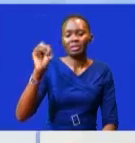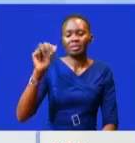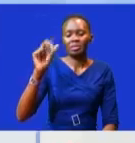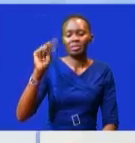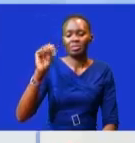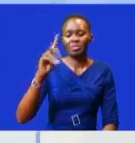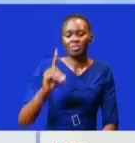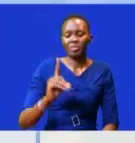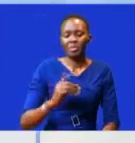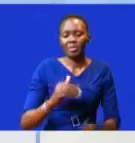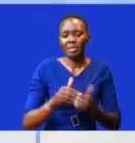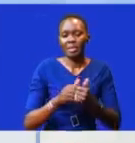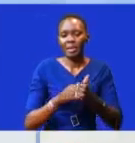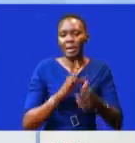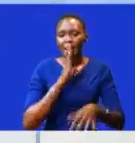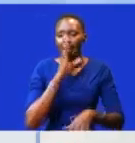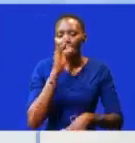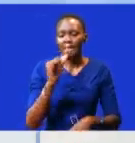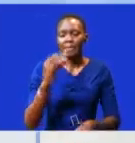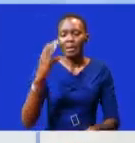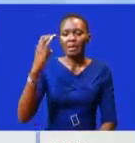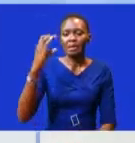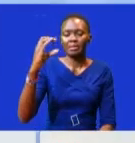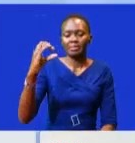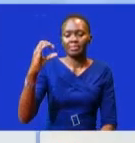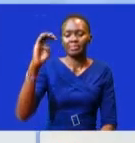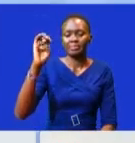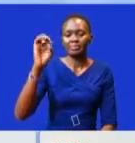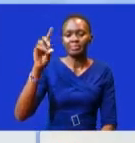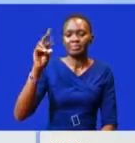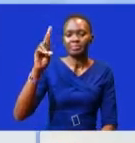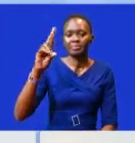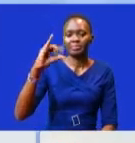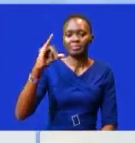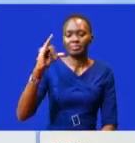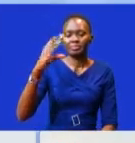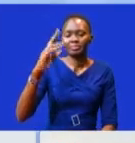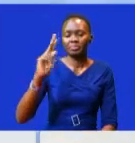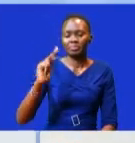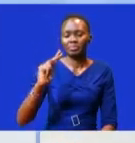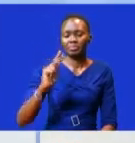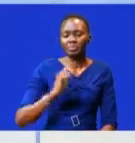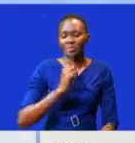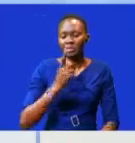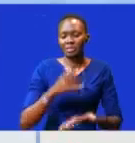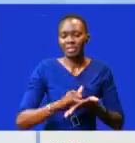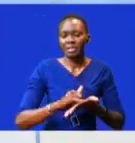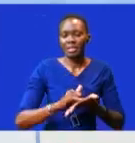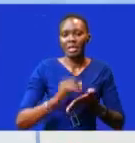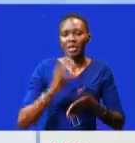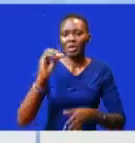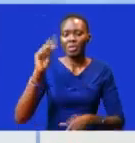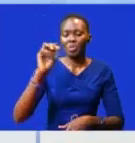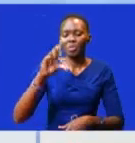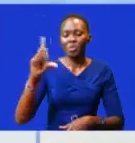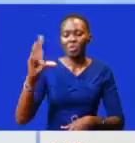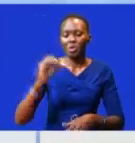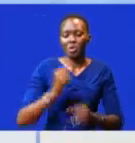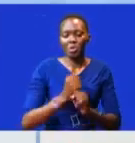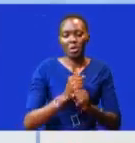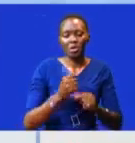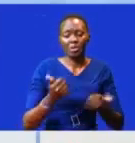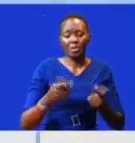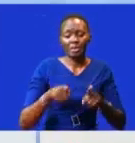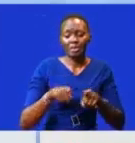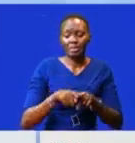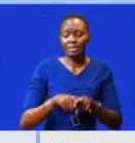Kaotele gi kore migosi Cedric Otieno gilero ni Raymond Omollo osenyiso chia makare tich kendo romo koda Lemo ma kamanendo ka ikindo nogo